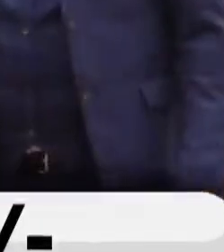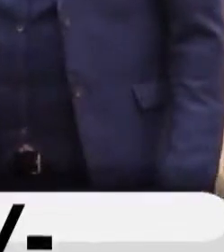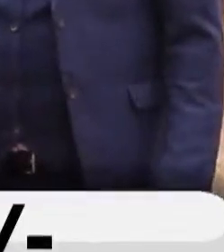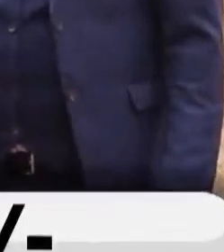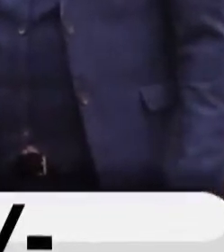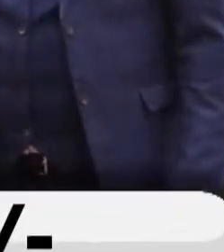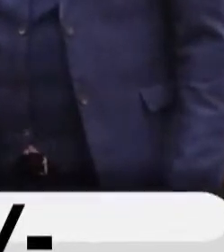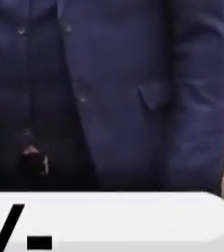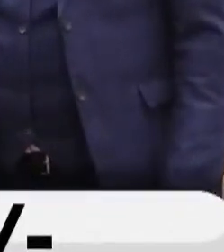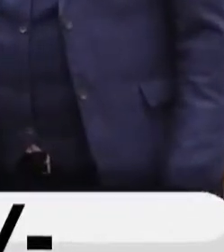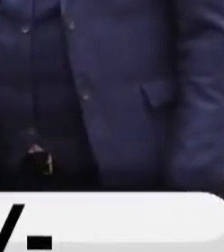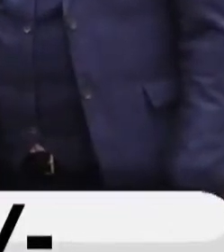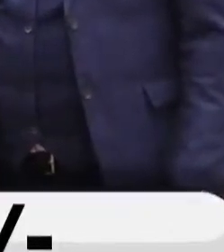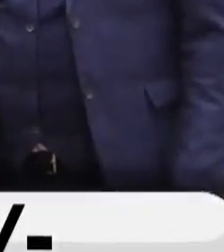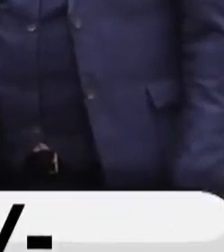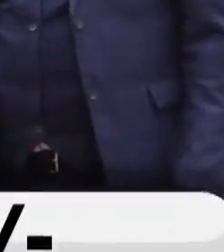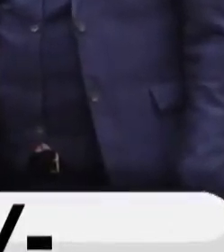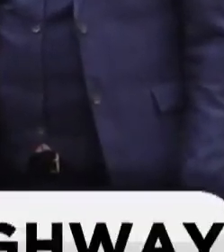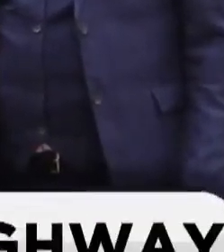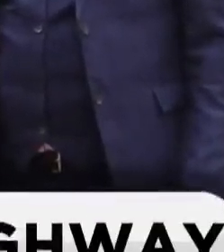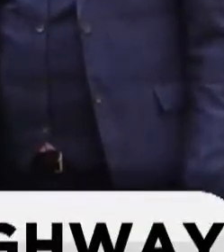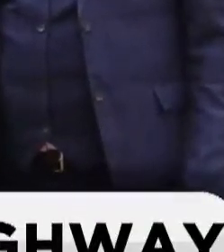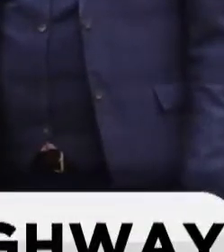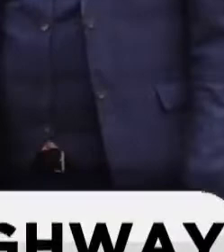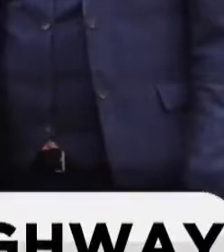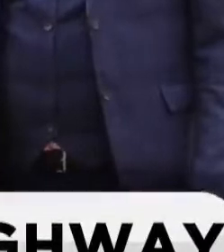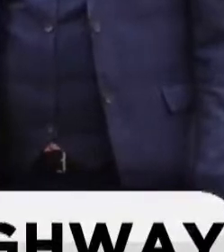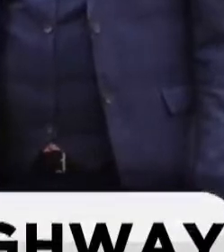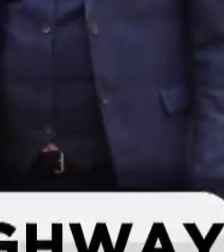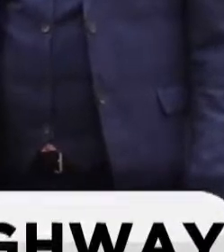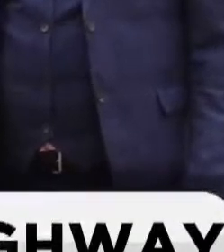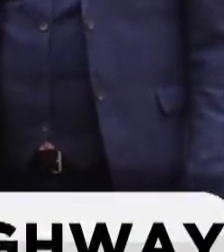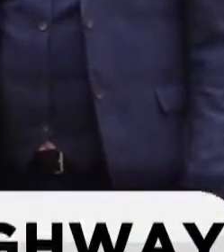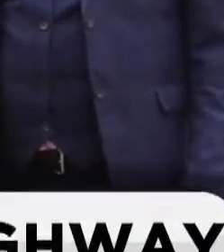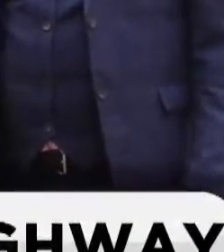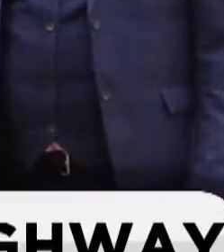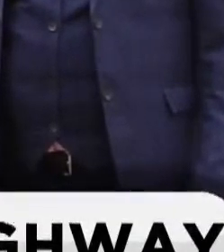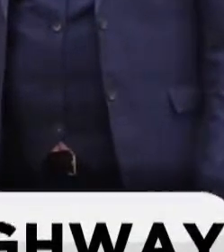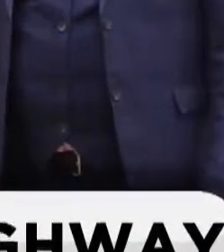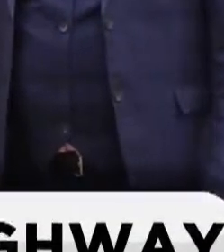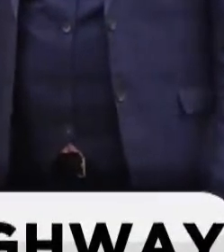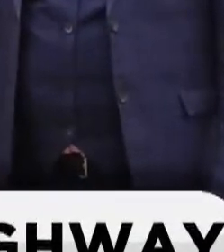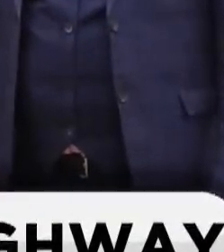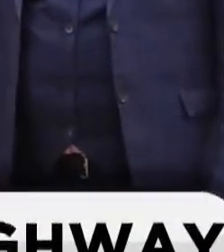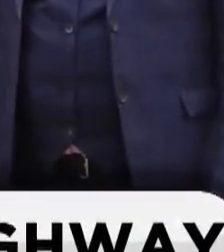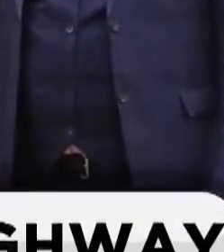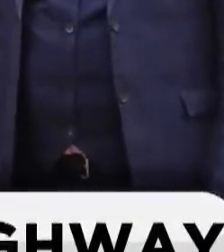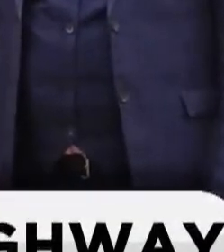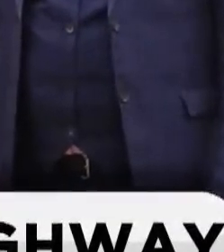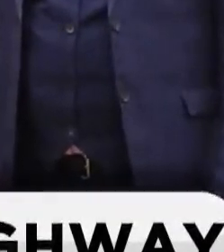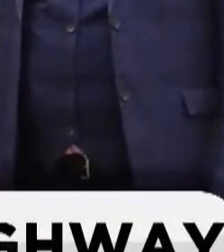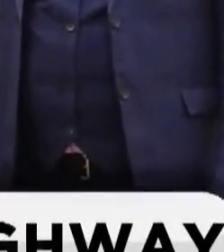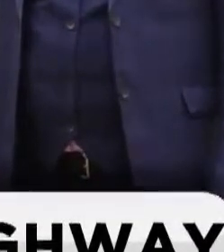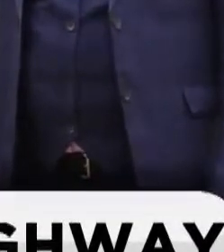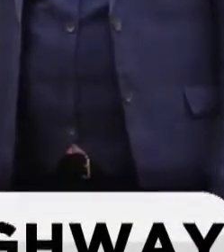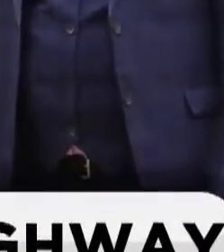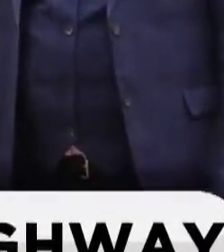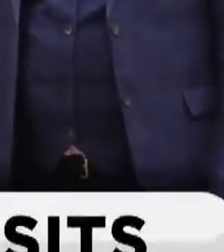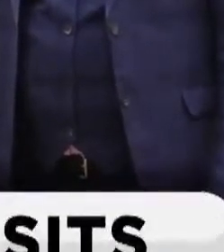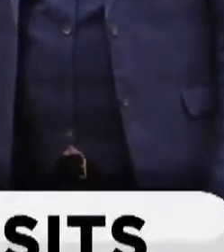guthaka. Naguo thogora ri tuthiete thi nginyagia 195,000 only, yani ngirigana rimwe